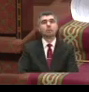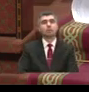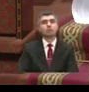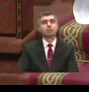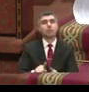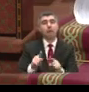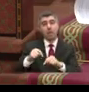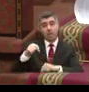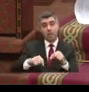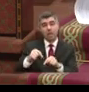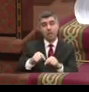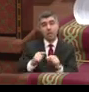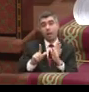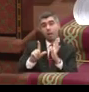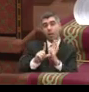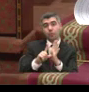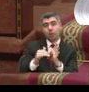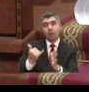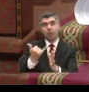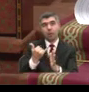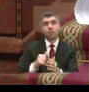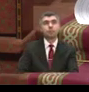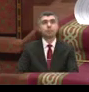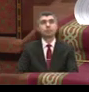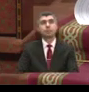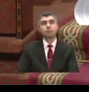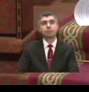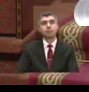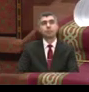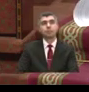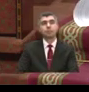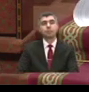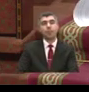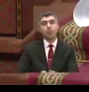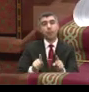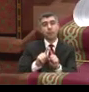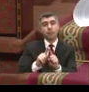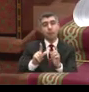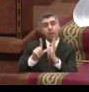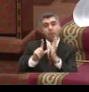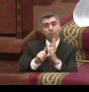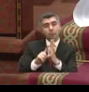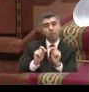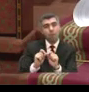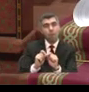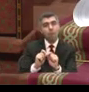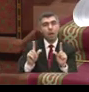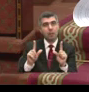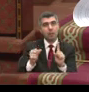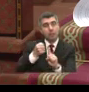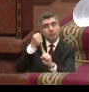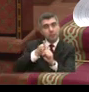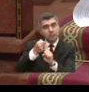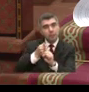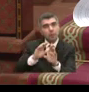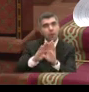قانونيه مرتبطه بهذا الامر سيده الرئيسه. السيد النائب، الأمر يتعلق بنصوص واضحة واجتهادات دستورية واضحة